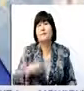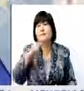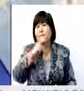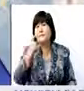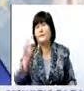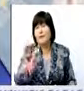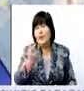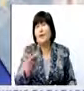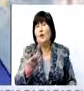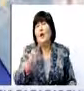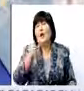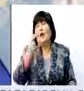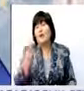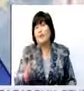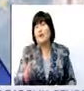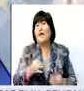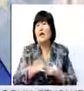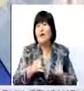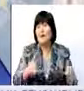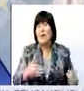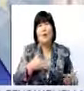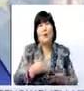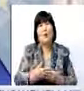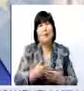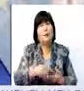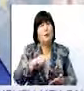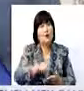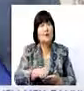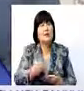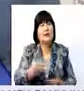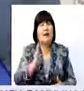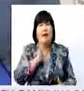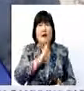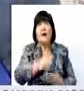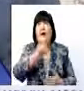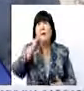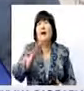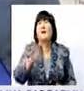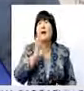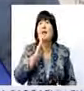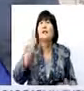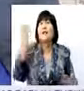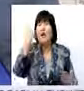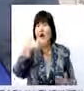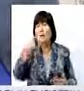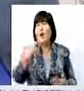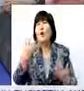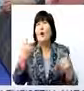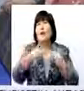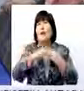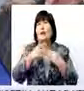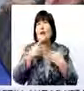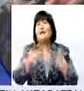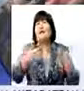экономикасын, әлеуметтік өзінің экономикалық дамуына көптен көп үлес қосқан апаларымыз бар. Қазақ әйелінің болмысынан ұлы даланың